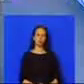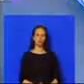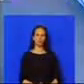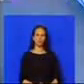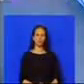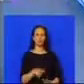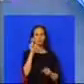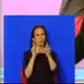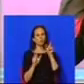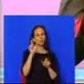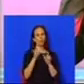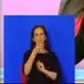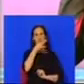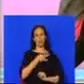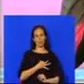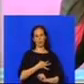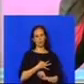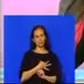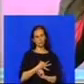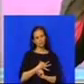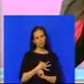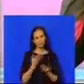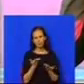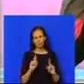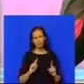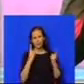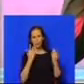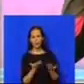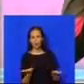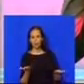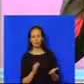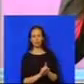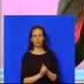אנשים שואלים אותי מה קרה